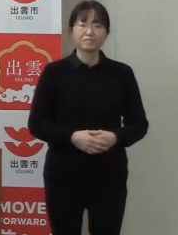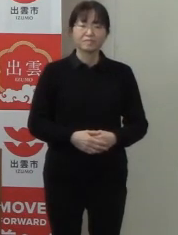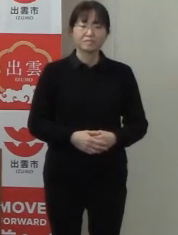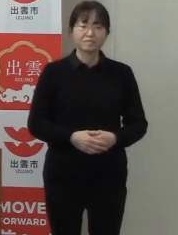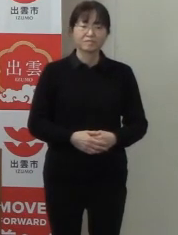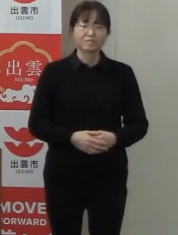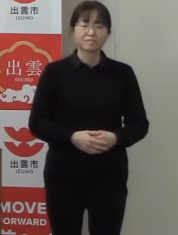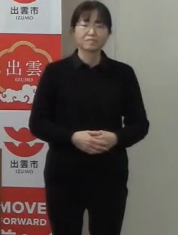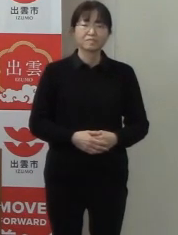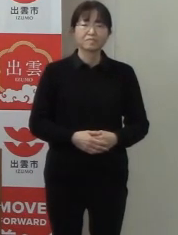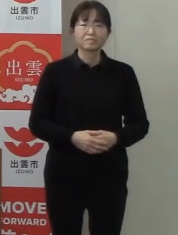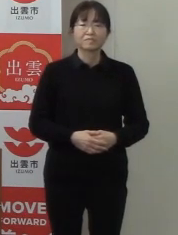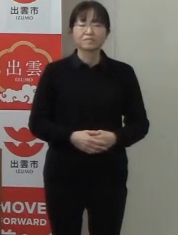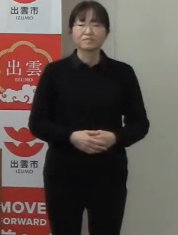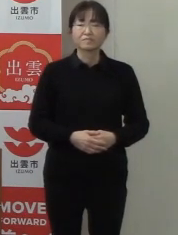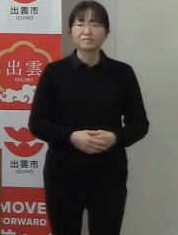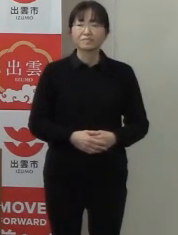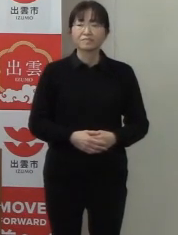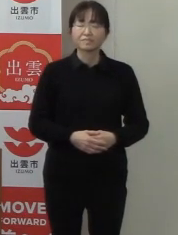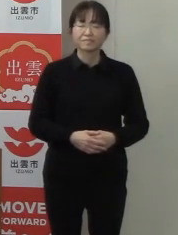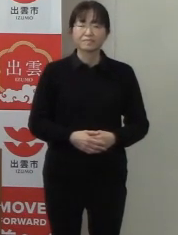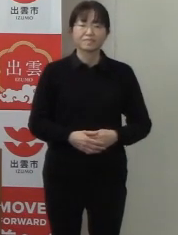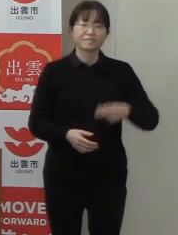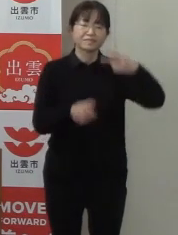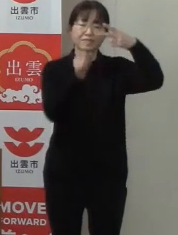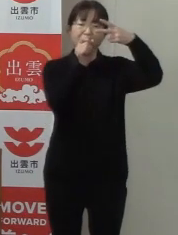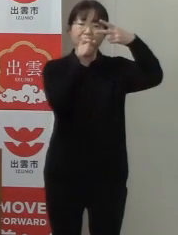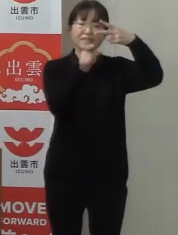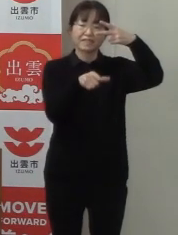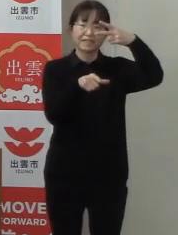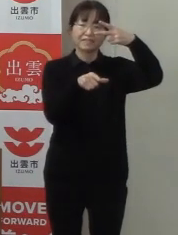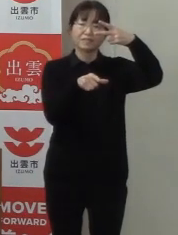ご紹介したいというふうに思います。まず2